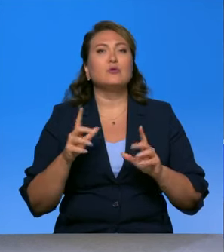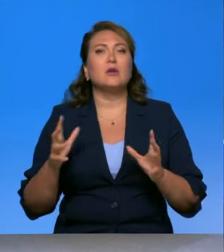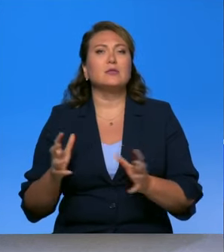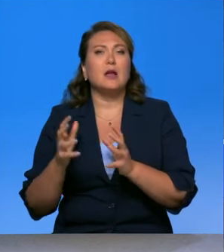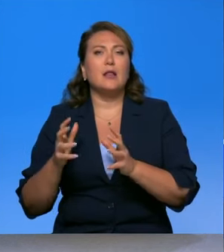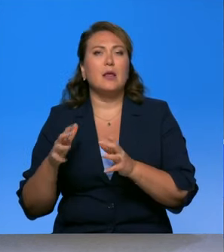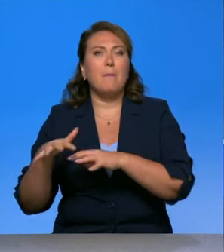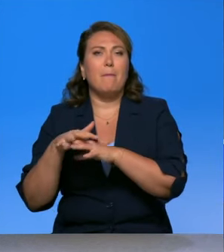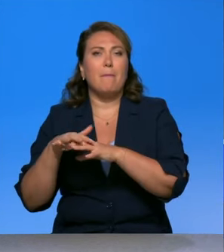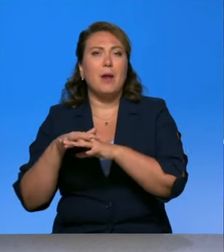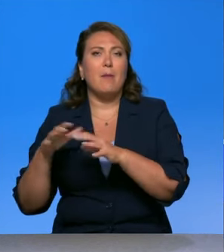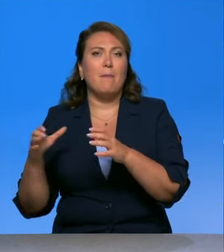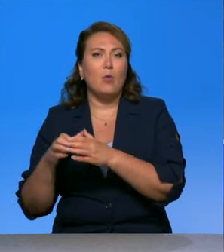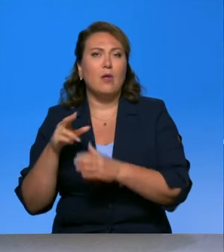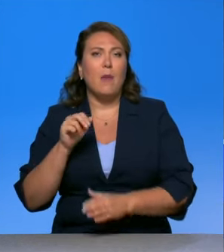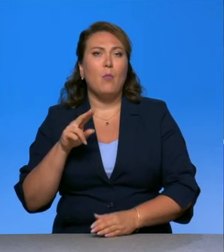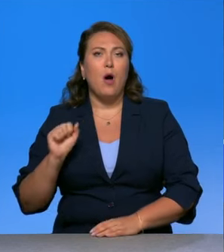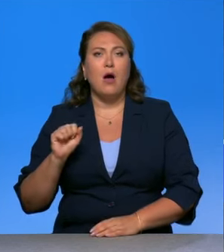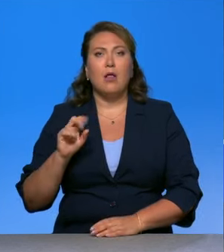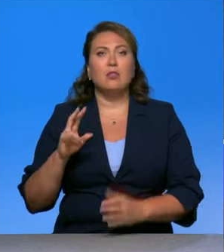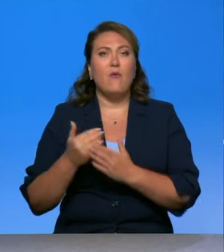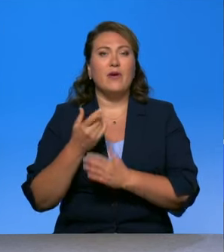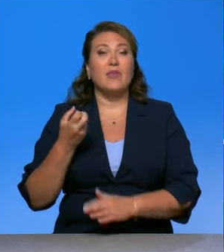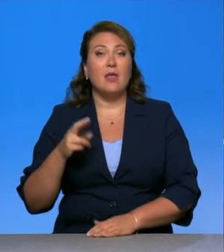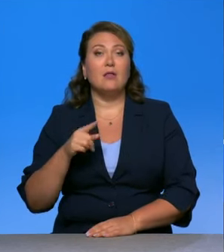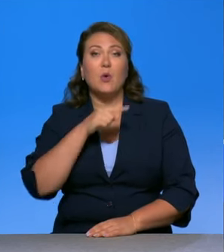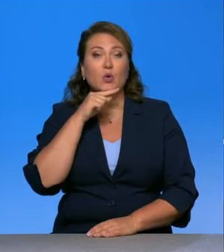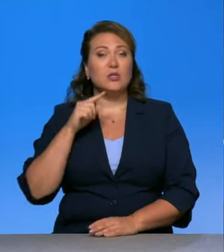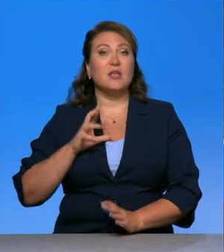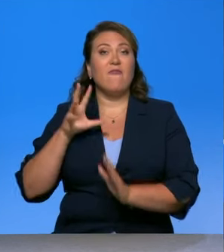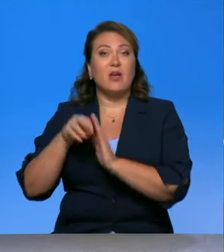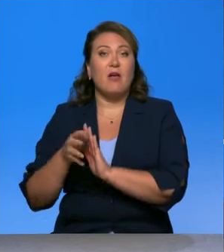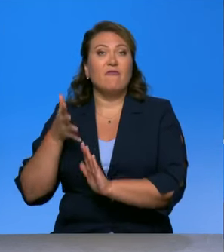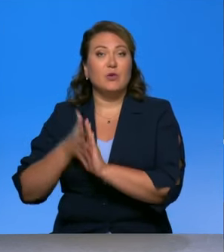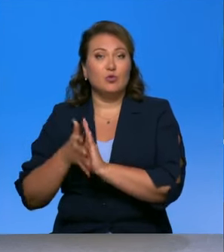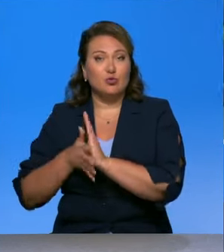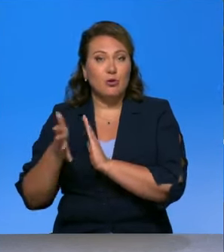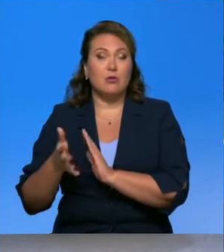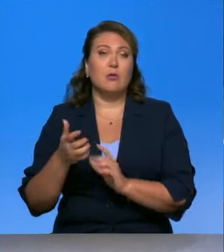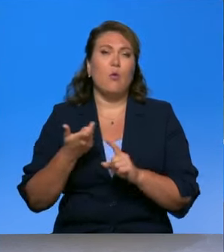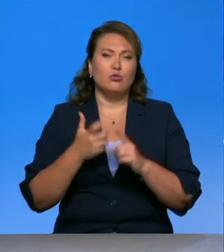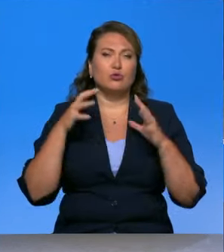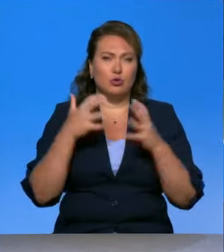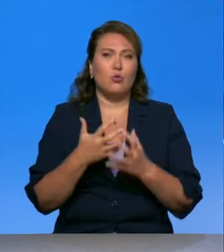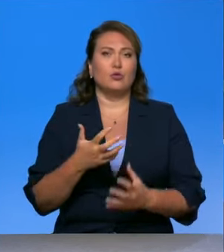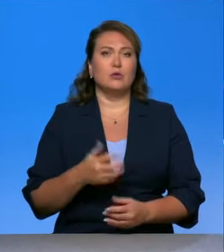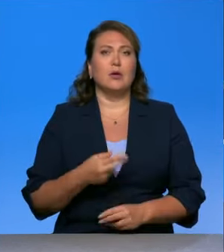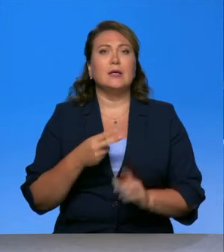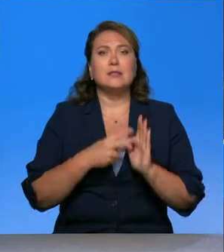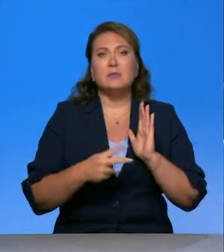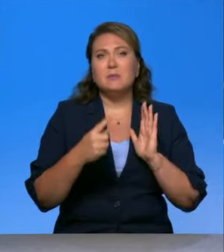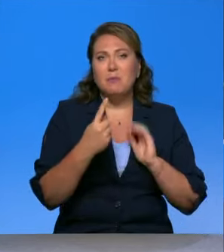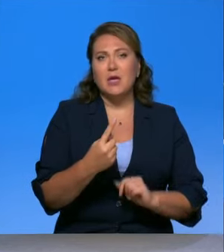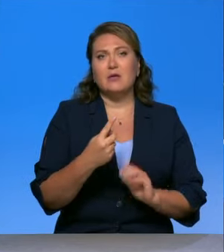Гвинеи, то, конечно же, отечественный вклад, российский вклад достаточно серьезный. То есть были экспедиции в 1971-1977 году,